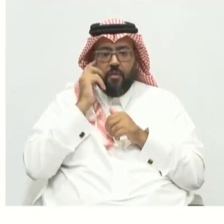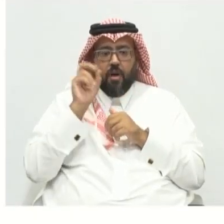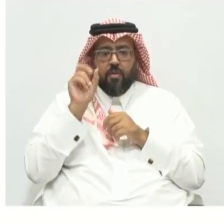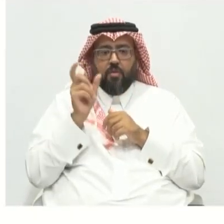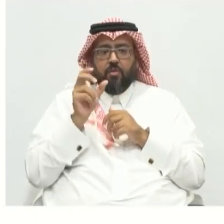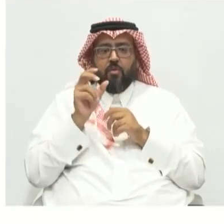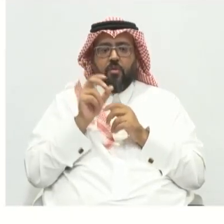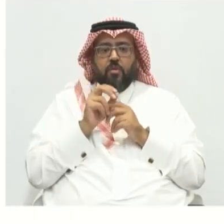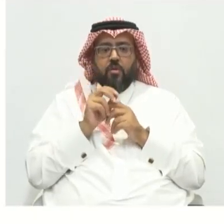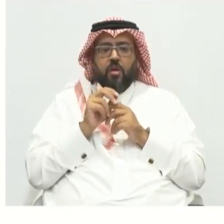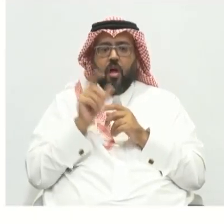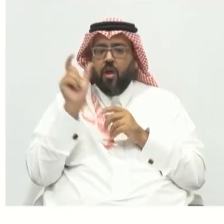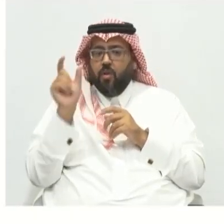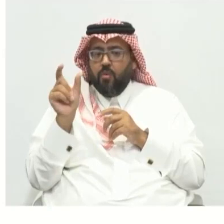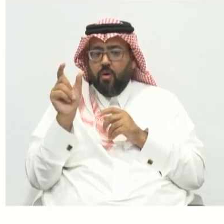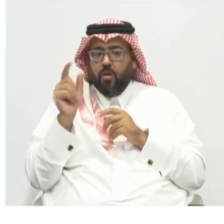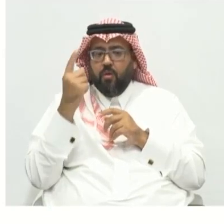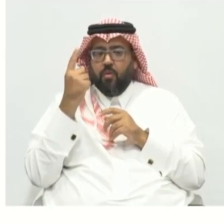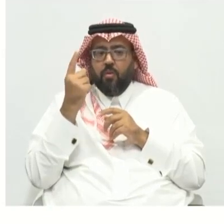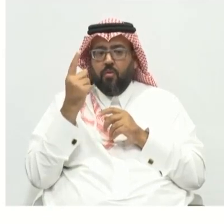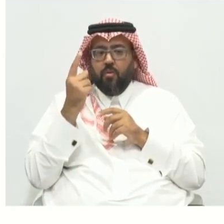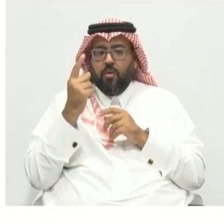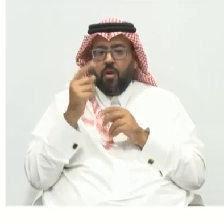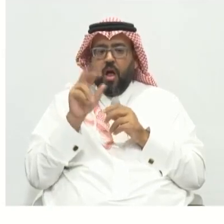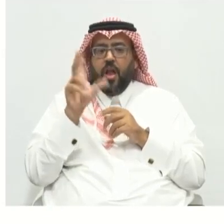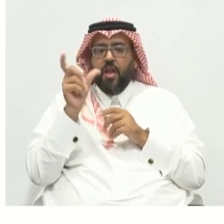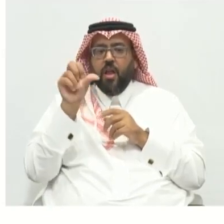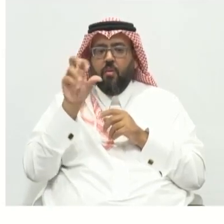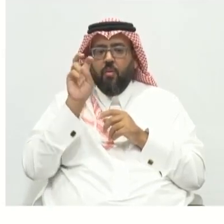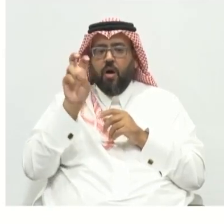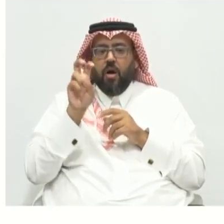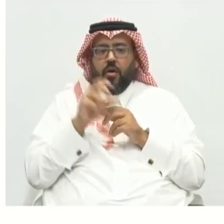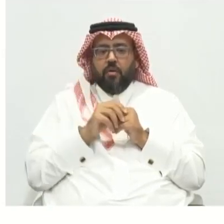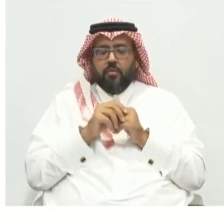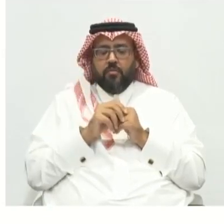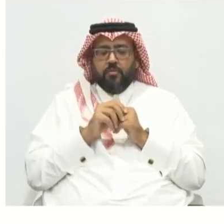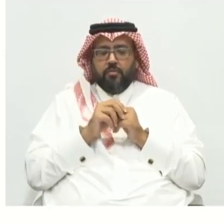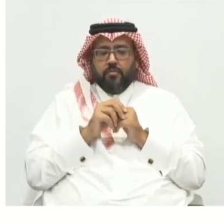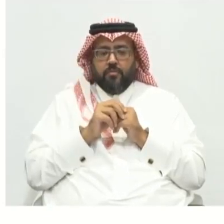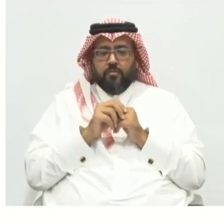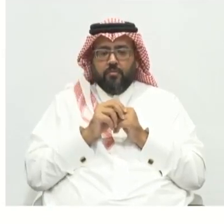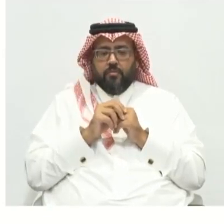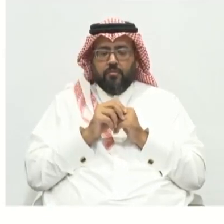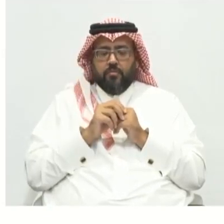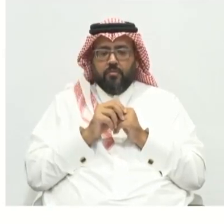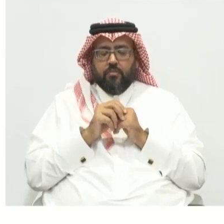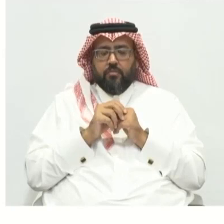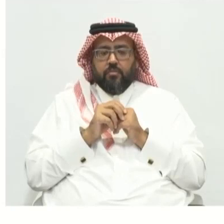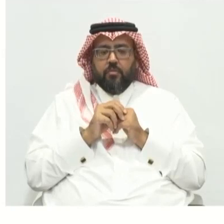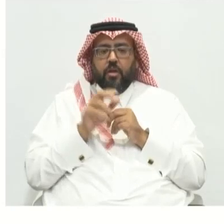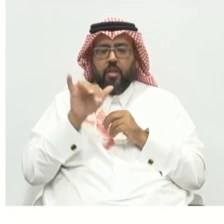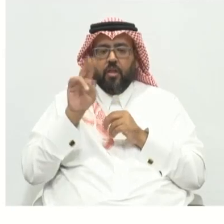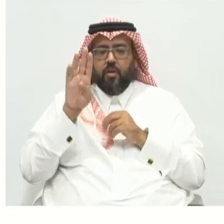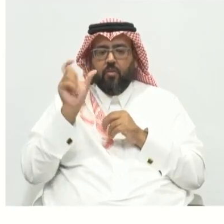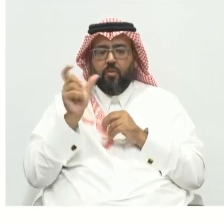القانونيه هي الوحده او نقول النواه هي الوحده او النواه والتي يتكون